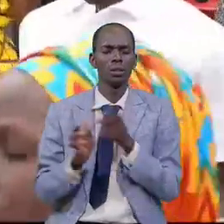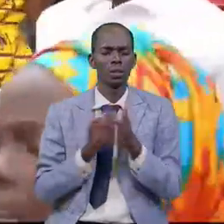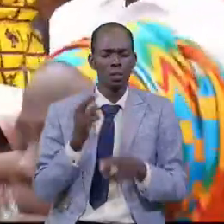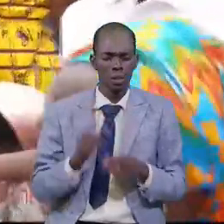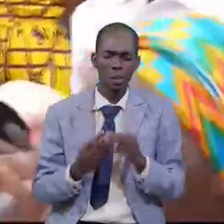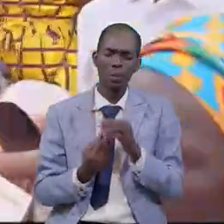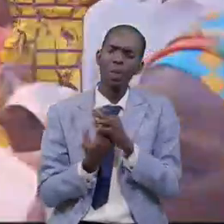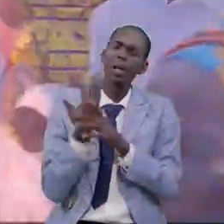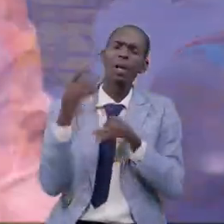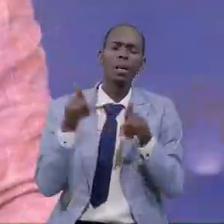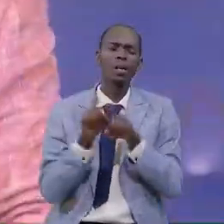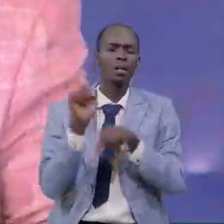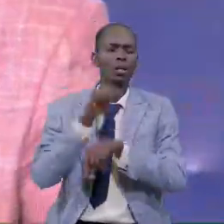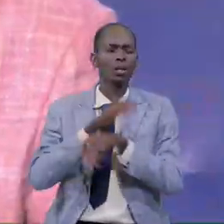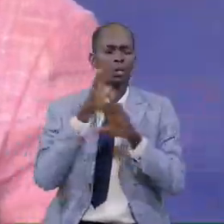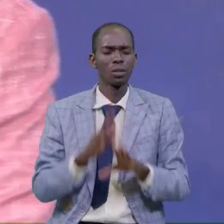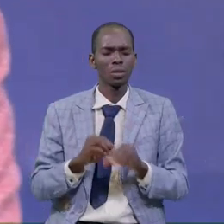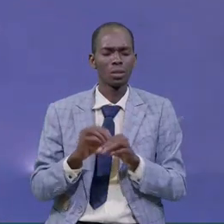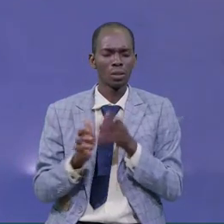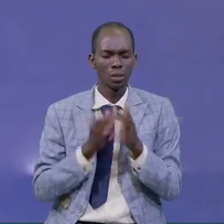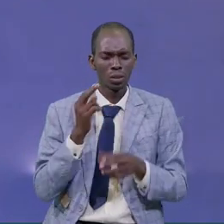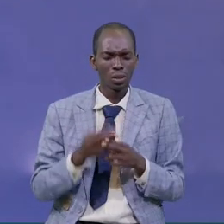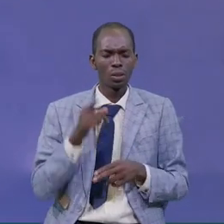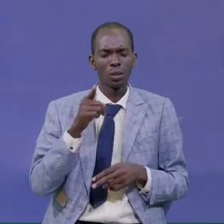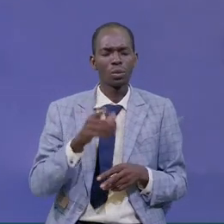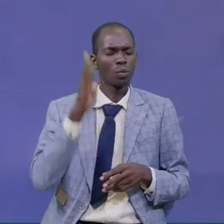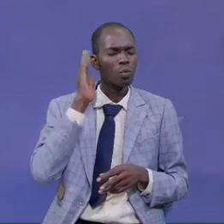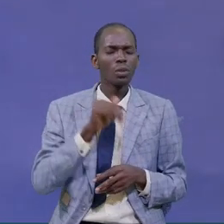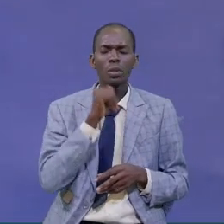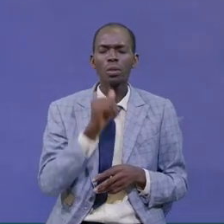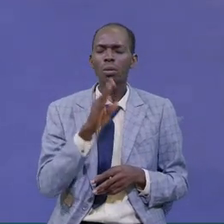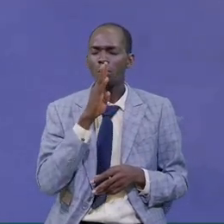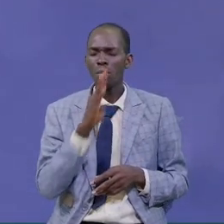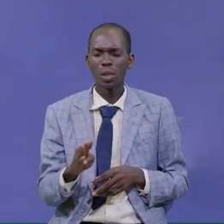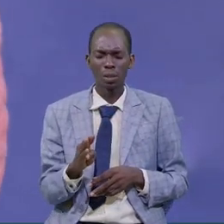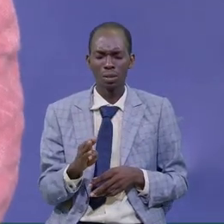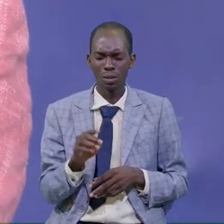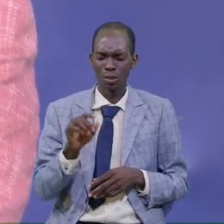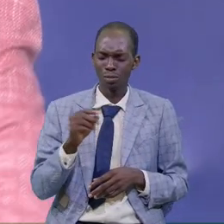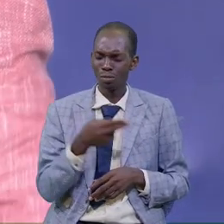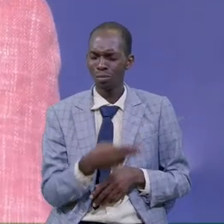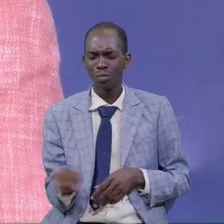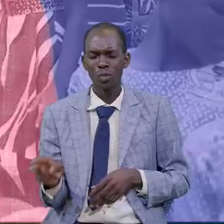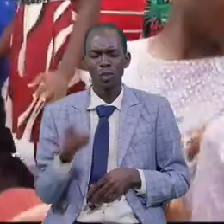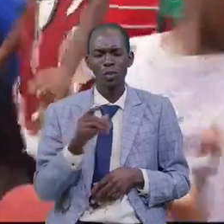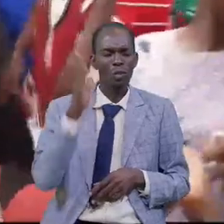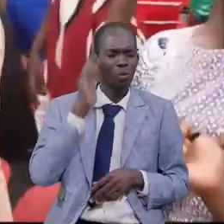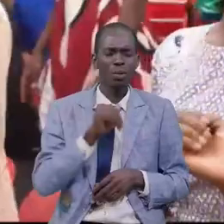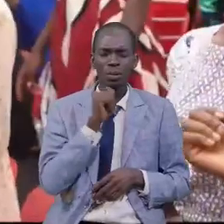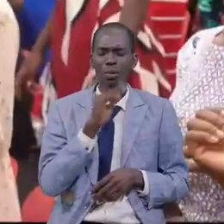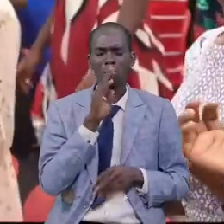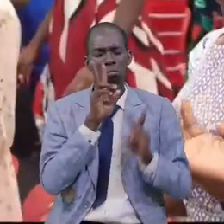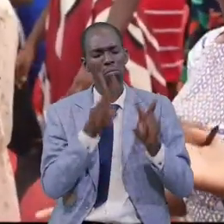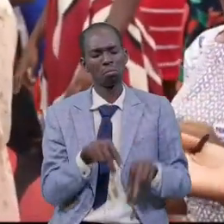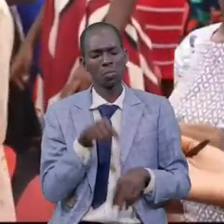l'avant comme un vainqueur. Tu ne seras pas pygmé. Tu ne seras pas en bas. Tu ne seras plus